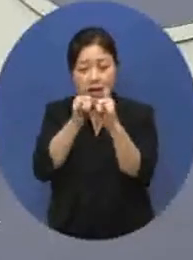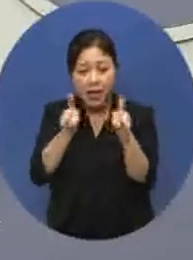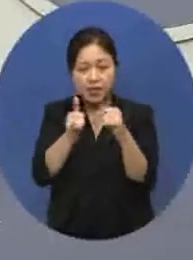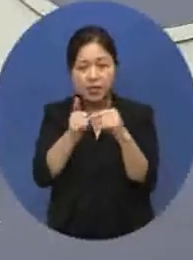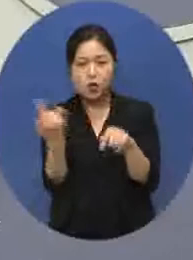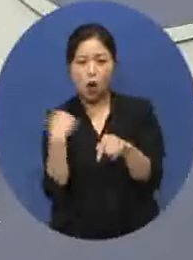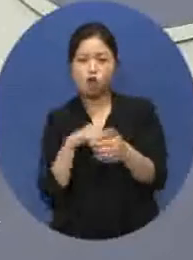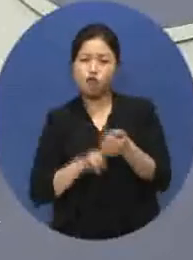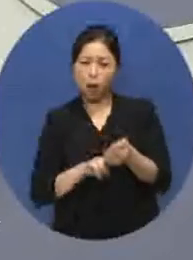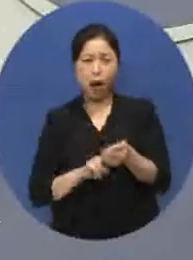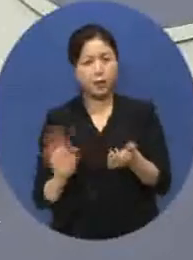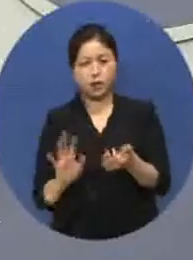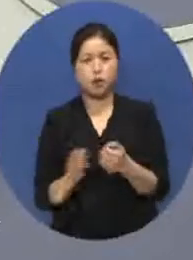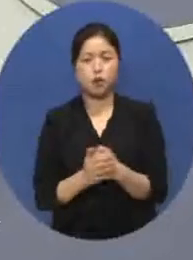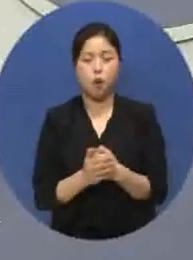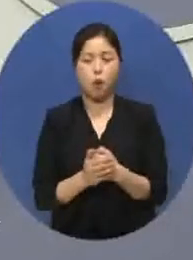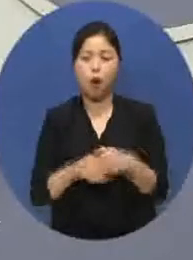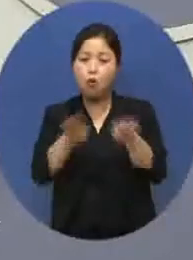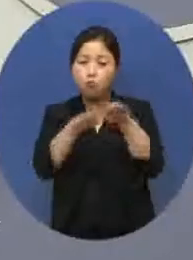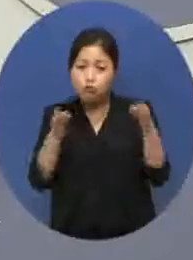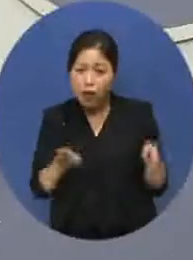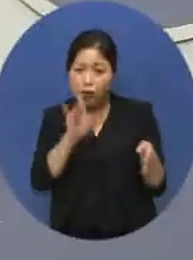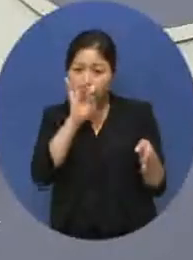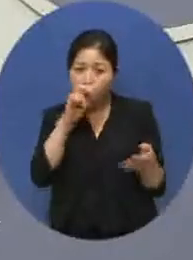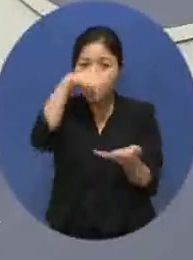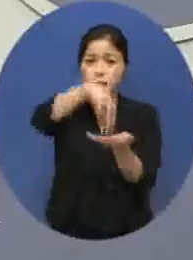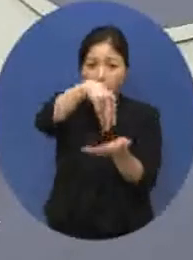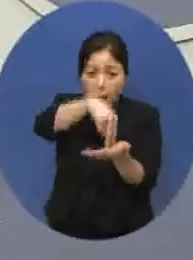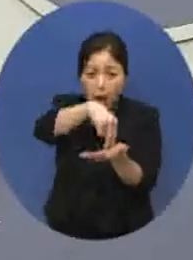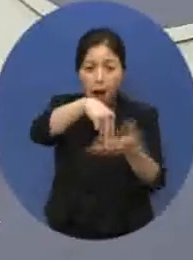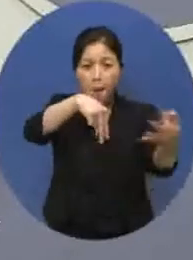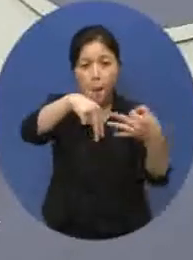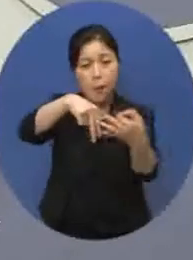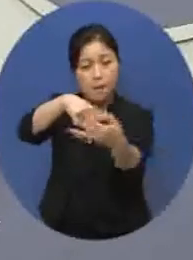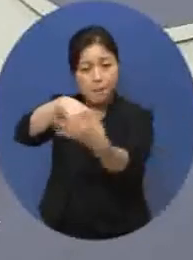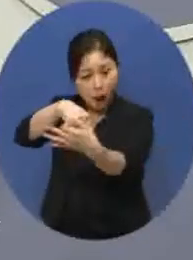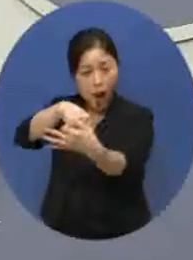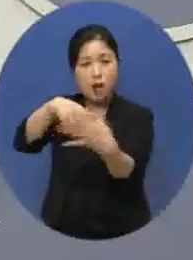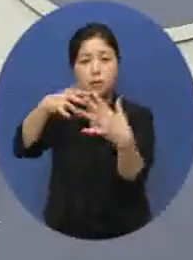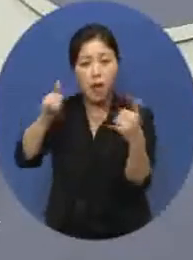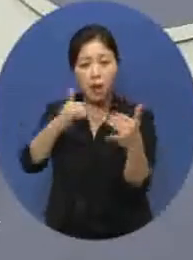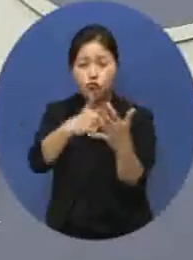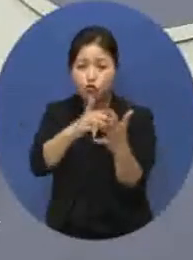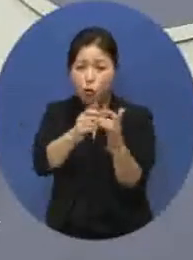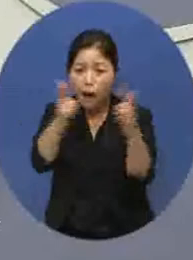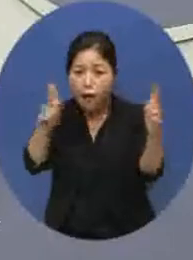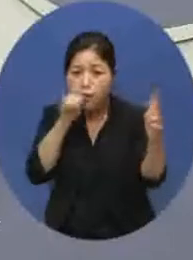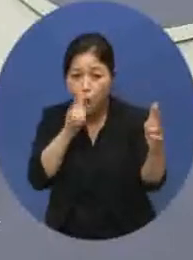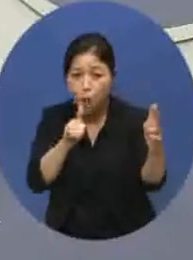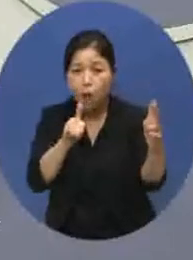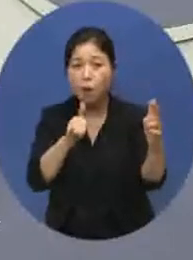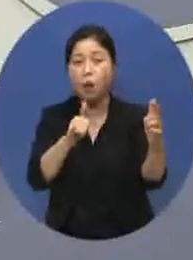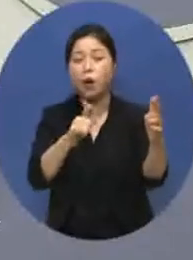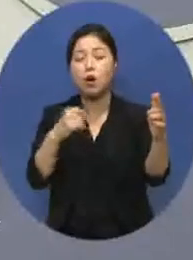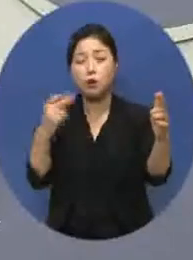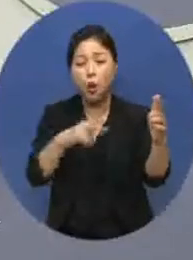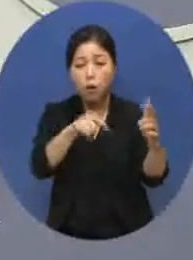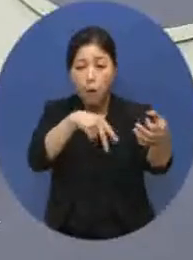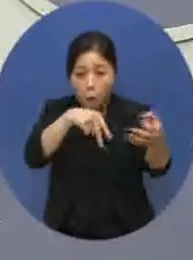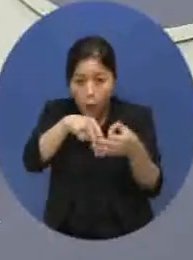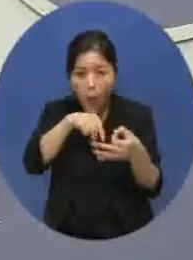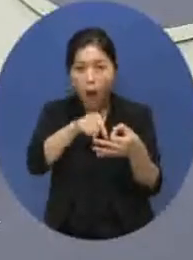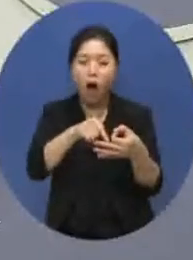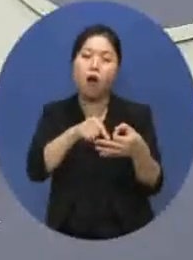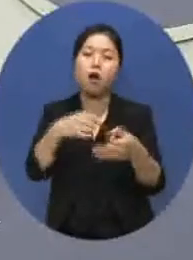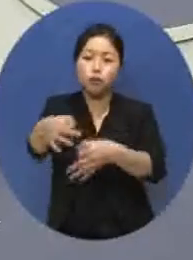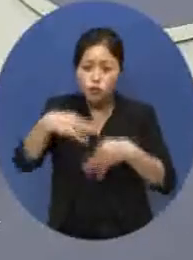아니고 중앙의 무대에서 서야 그 바라보는 사람들도 많아질 것이고 그래야